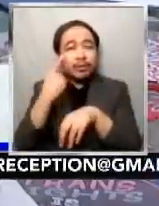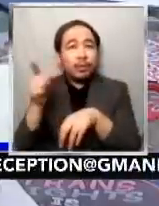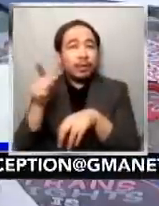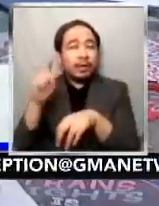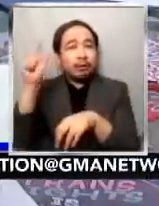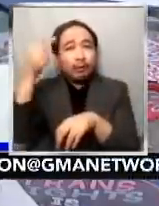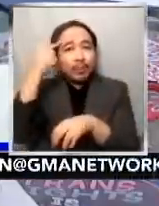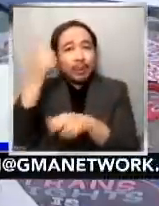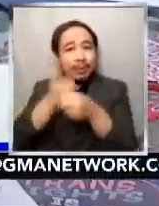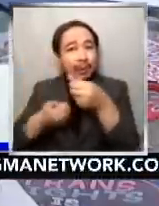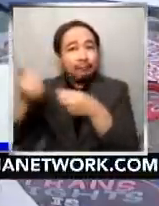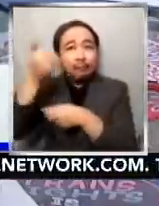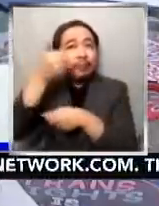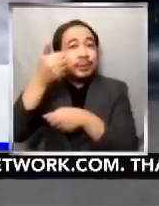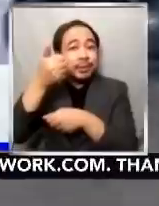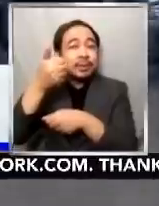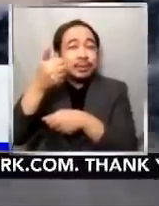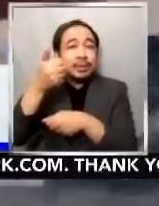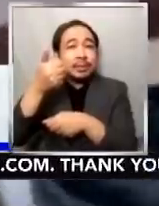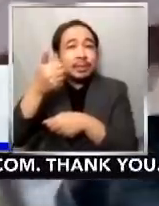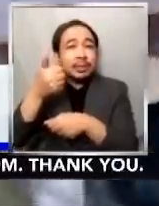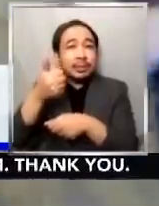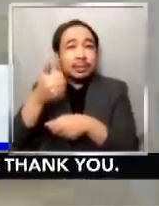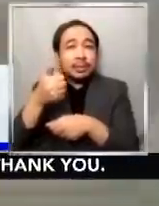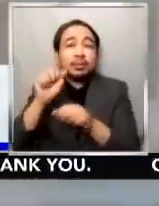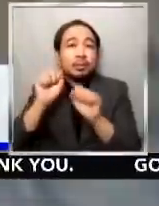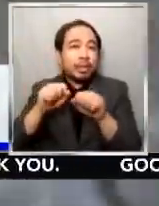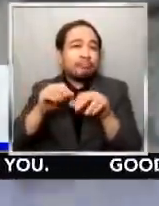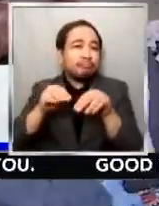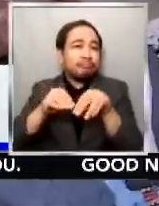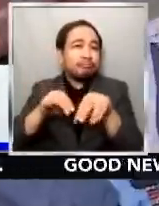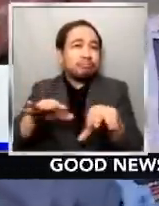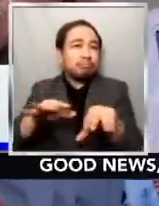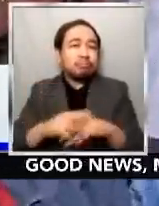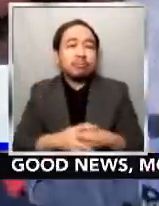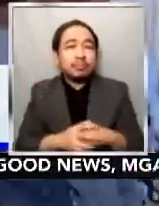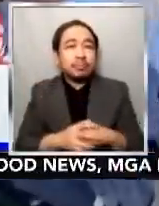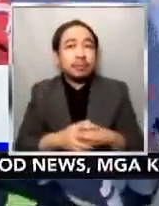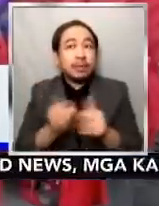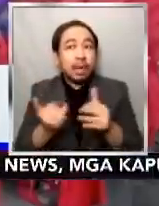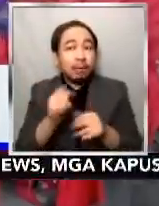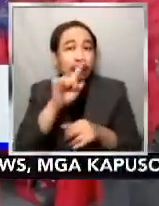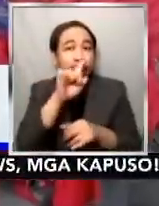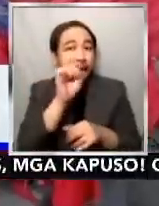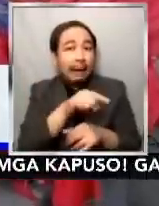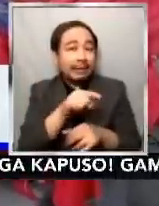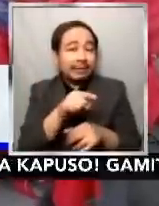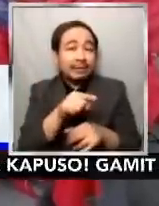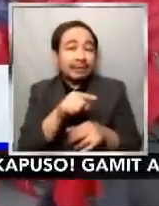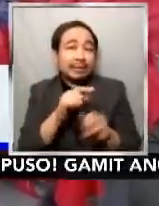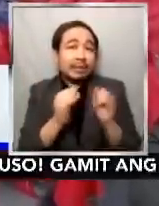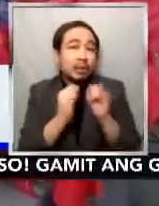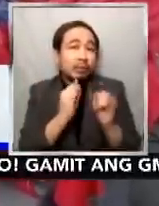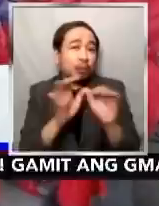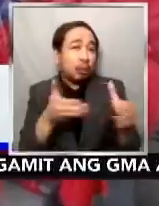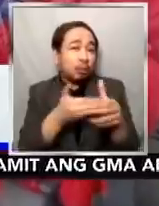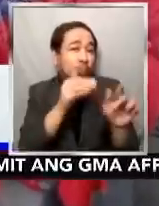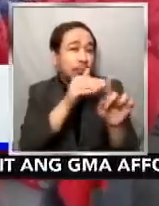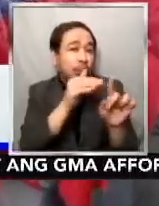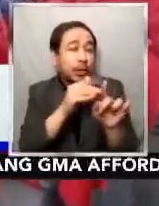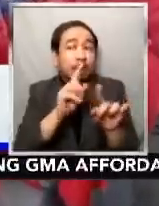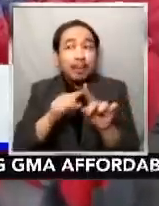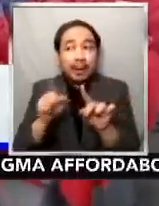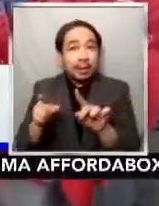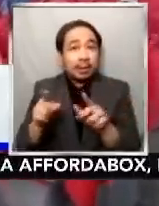para pag-liquidate. Sinusubukan pa namin kunan ng pahayag ang naturang grupo. Pero ang kilusang Mayo 1, kinundi na